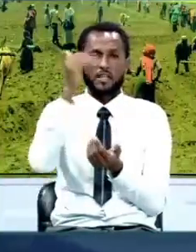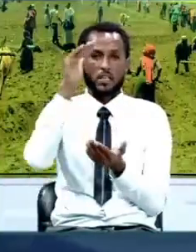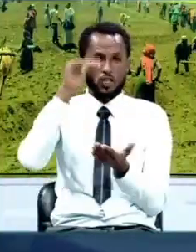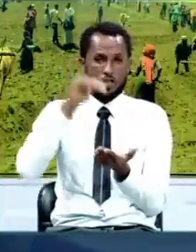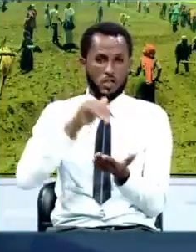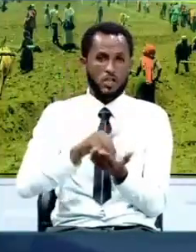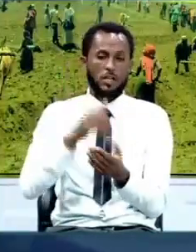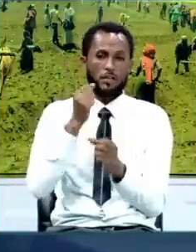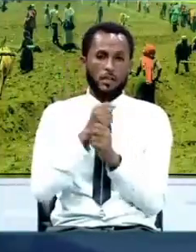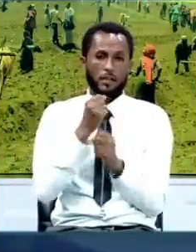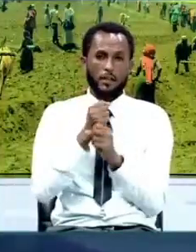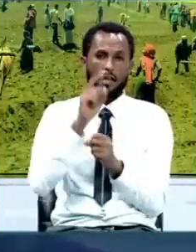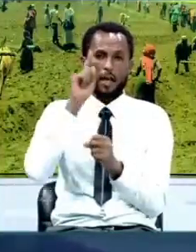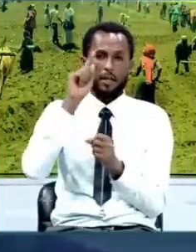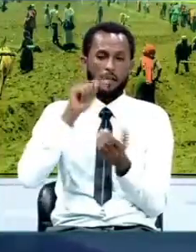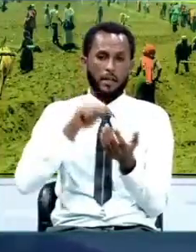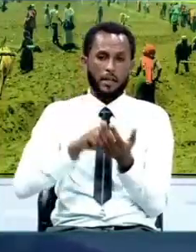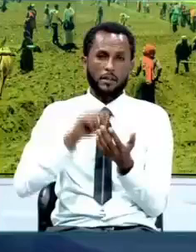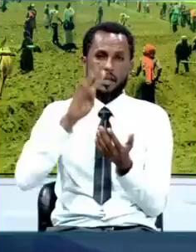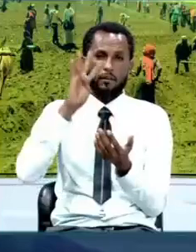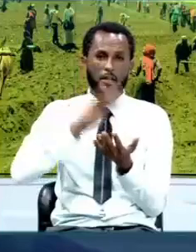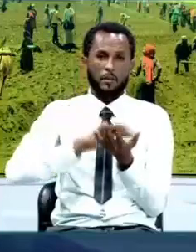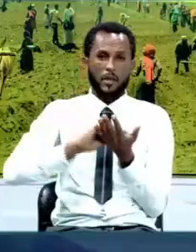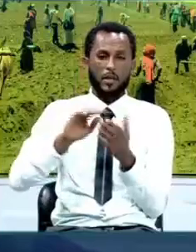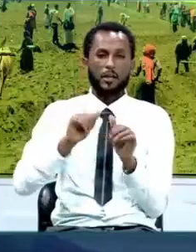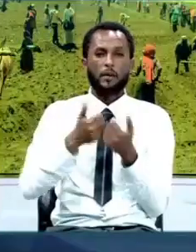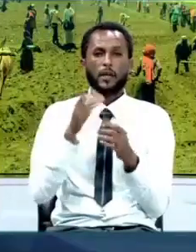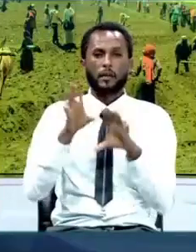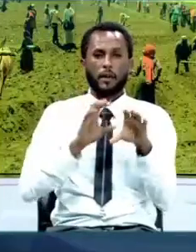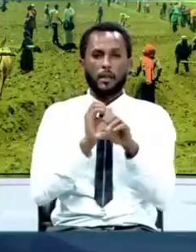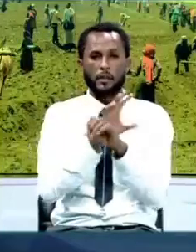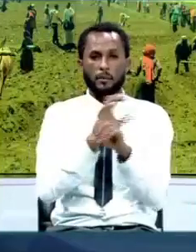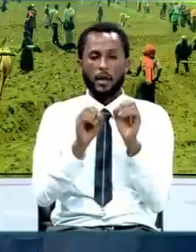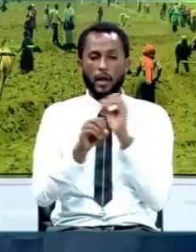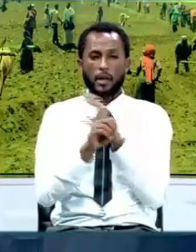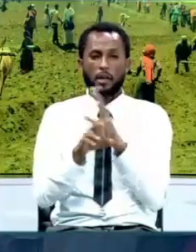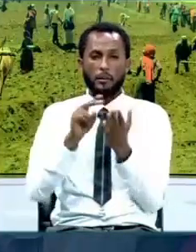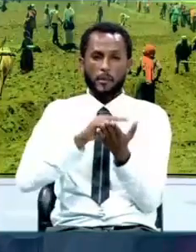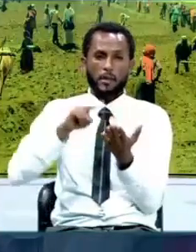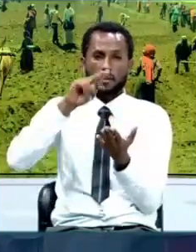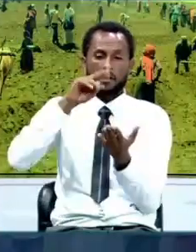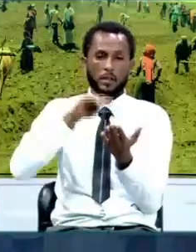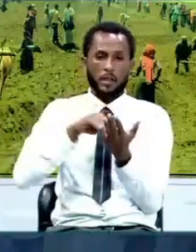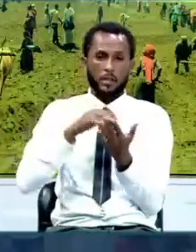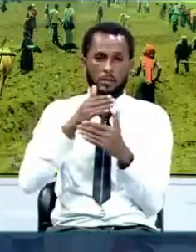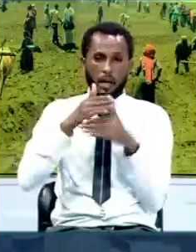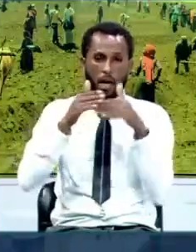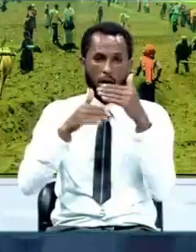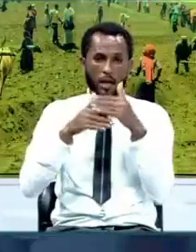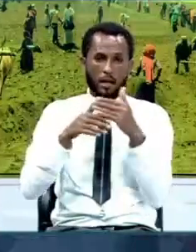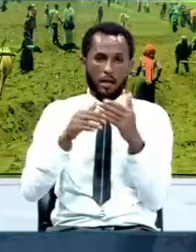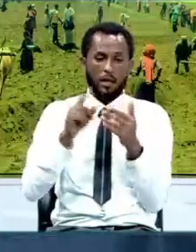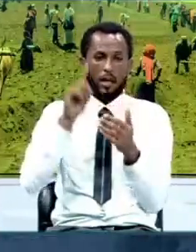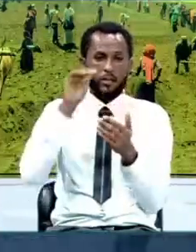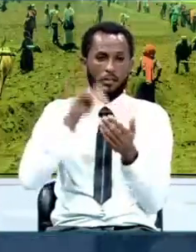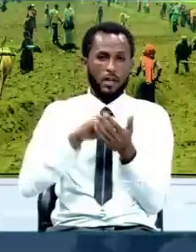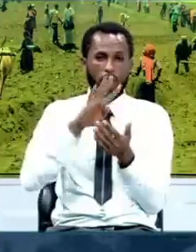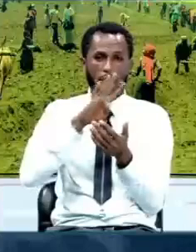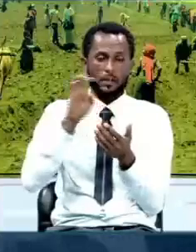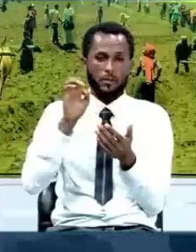እዚ 1.4 ሚልዮን ሓመይ ንገብራ ኢልና ተመኻኺርና ብዩኒቨርሲቲ ደረጃ 1,400 ሰብ ንህብ ኣለና። እዚኣ ማለት